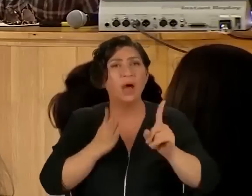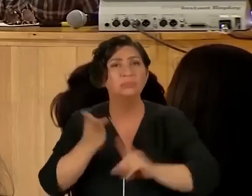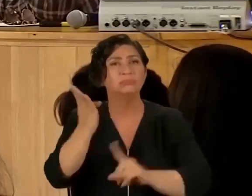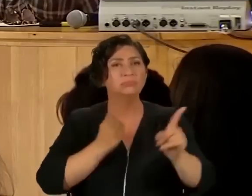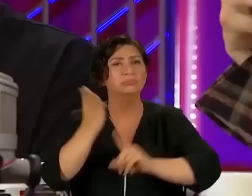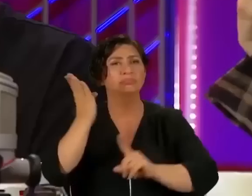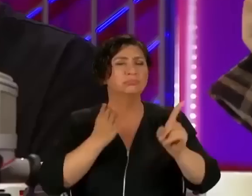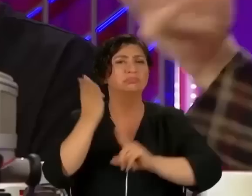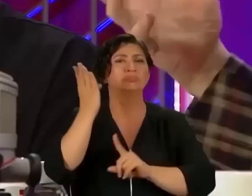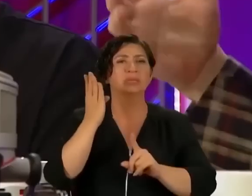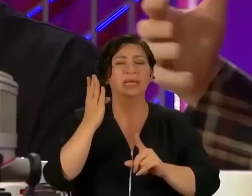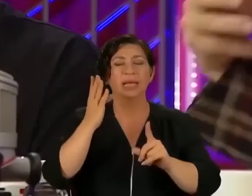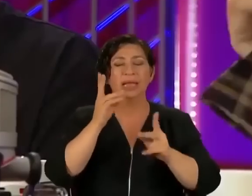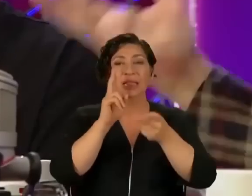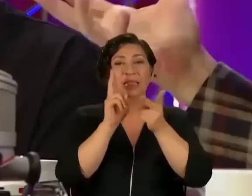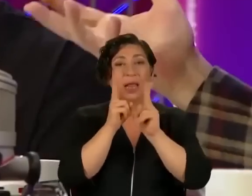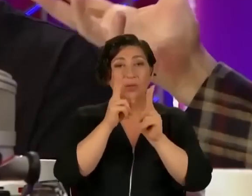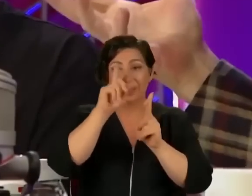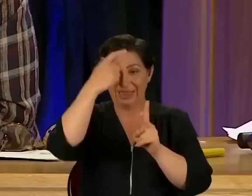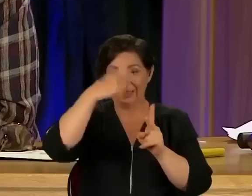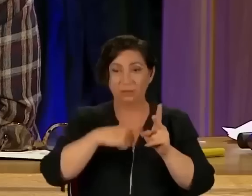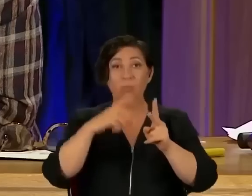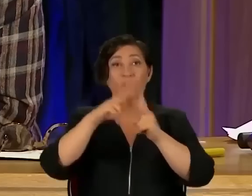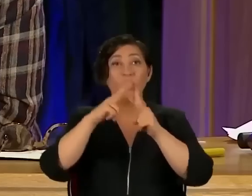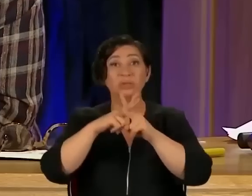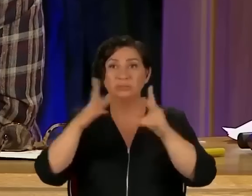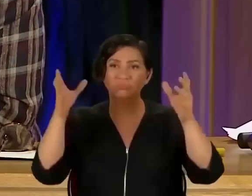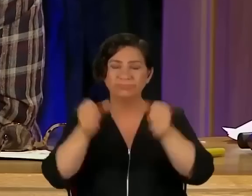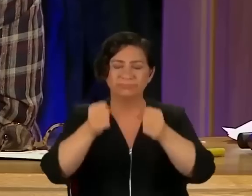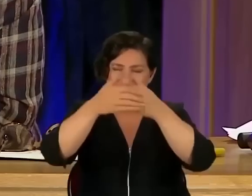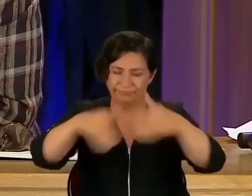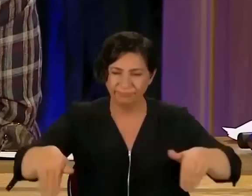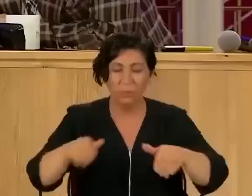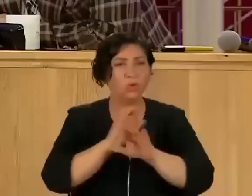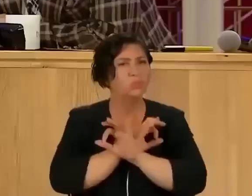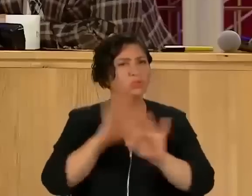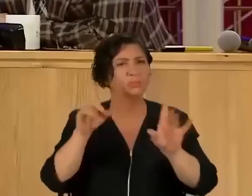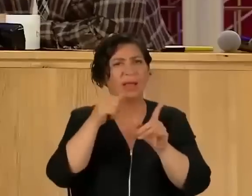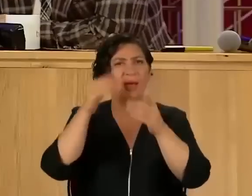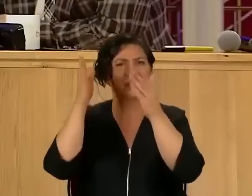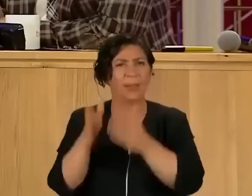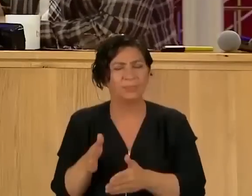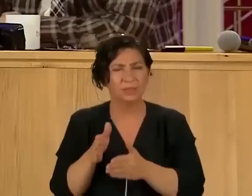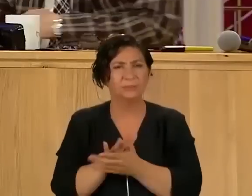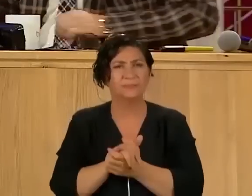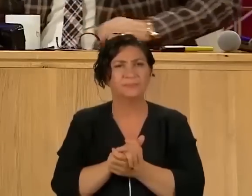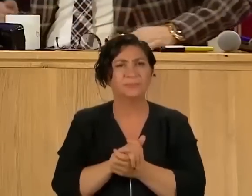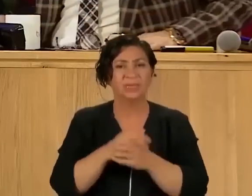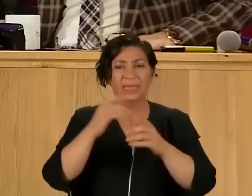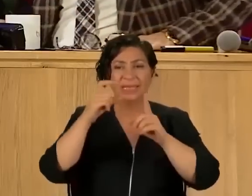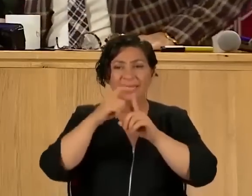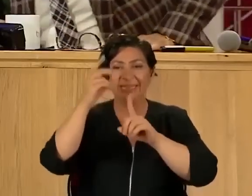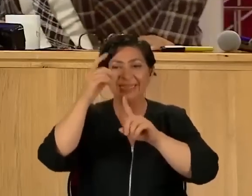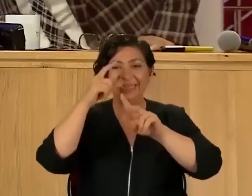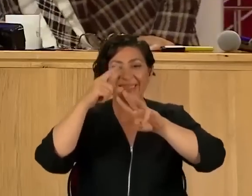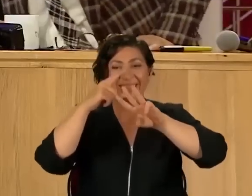edilen stand-up'ları polis zoruyla kesilen müthiş bir adamdı. Hatta Dustin